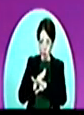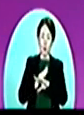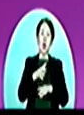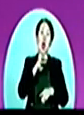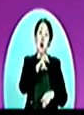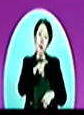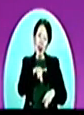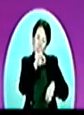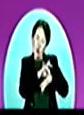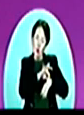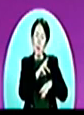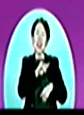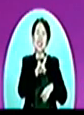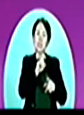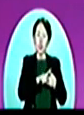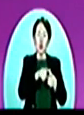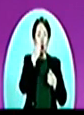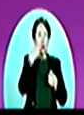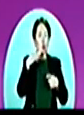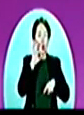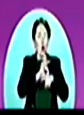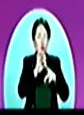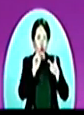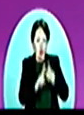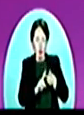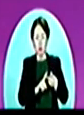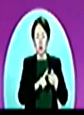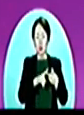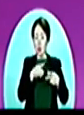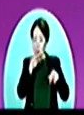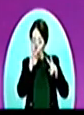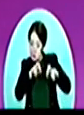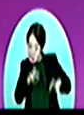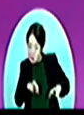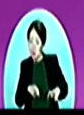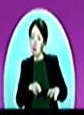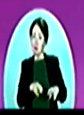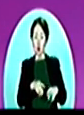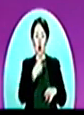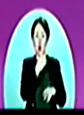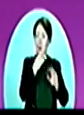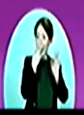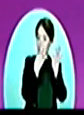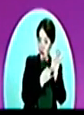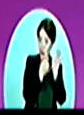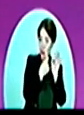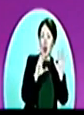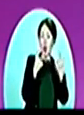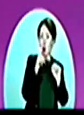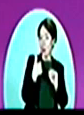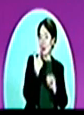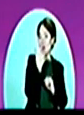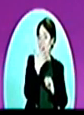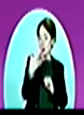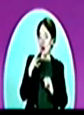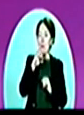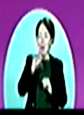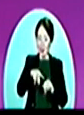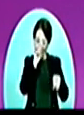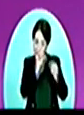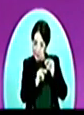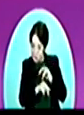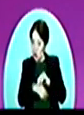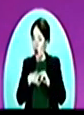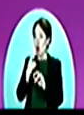малын гоц халдварт нэлцэн шүлхий өвчний халдвар илрүүлэх тандалт шинжилгээнд 2018 онд 13,555